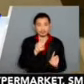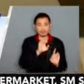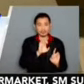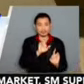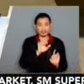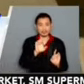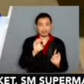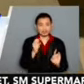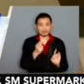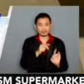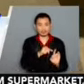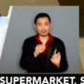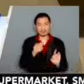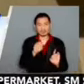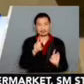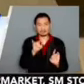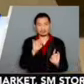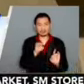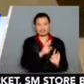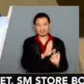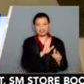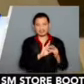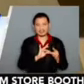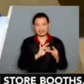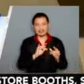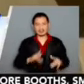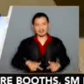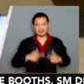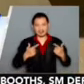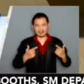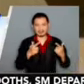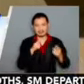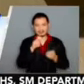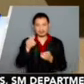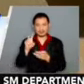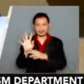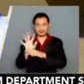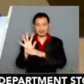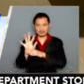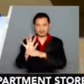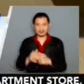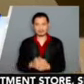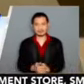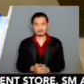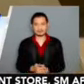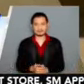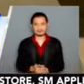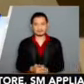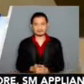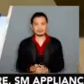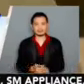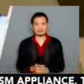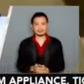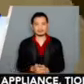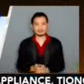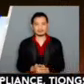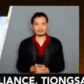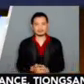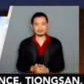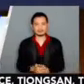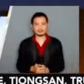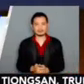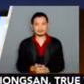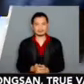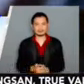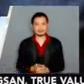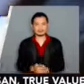Blanche. Makakasama niya sa episode si Ricky Davao bilang Arnulfo, ang tatay ni Alfritz, at Isay Alvarez bilang Emilia na nanay ni Alfritz. Sabi